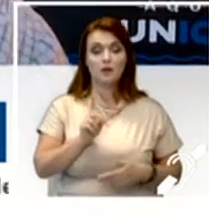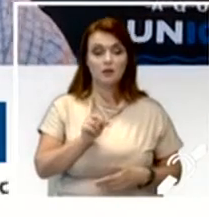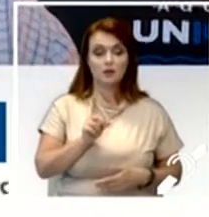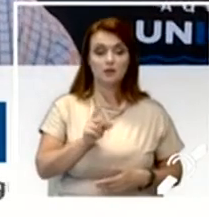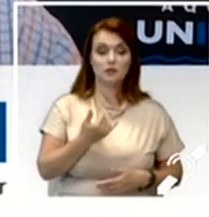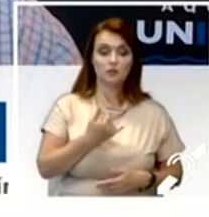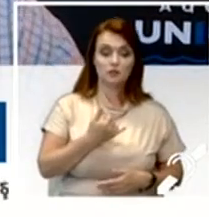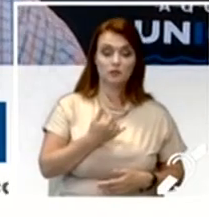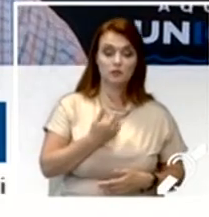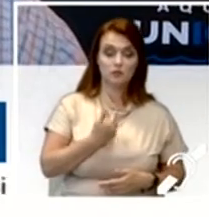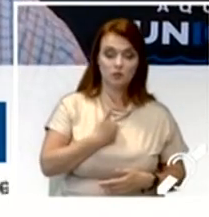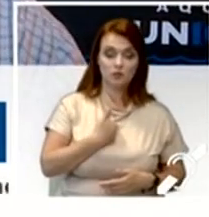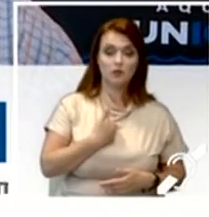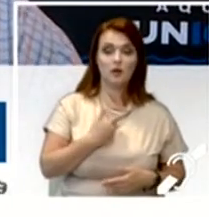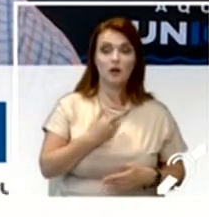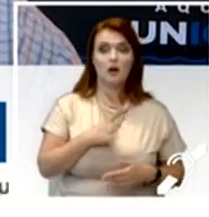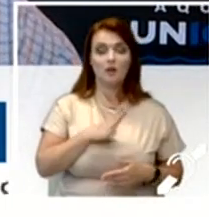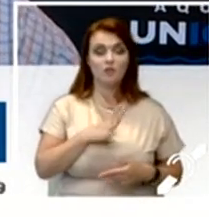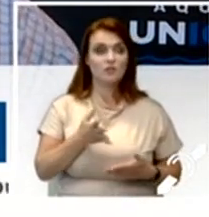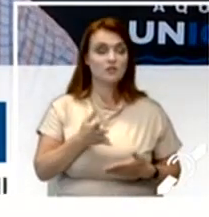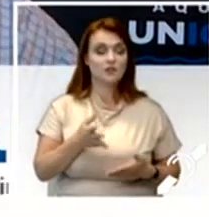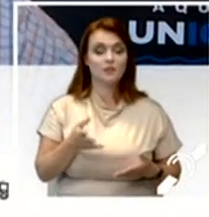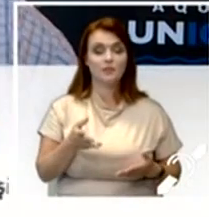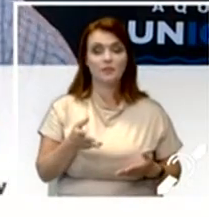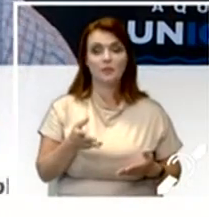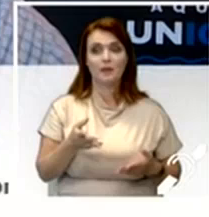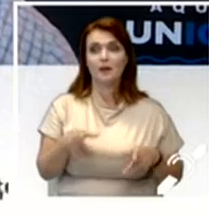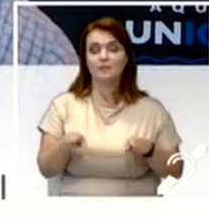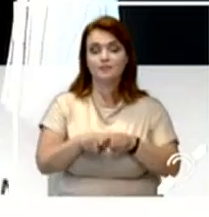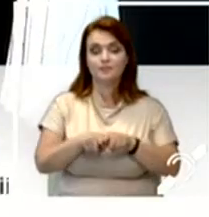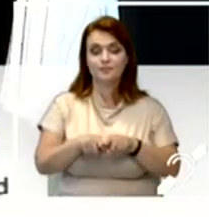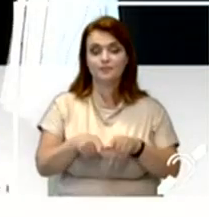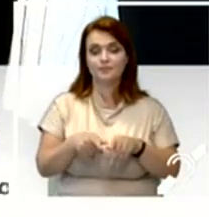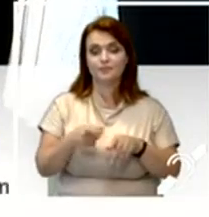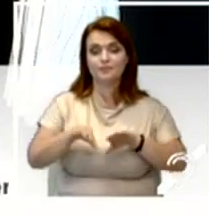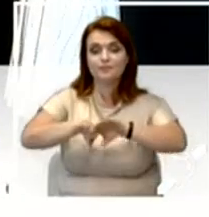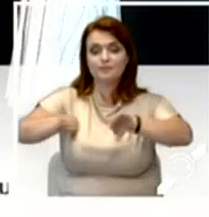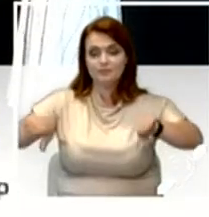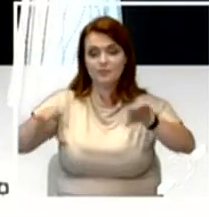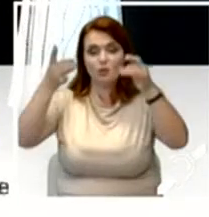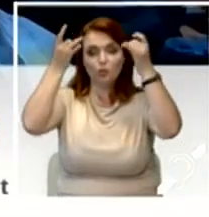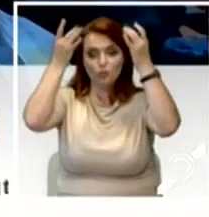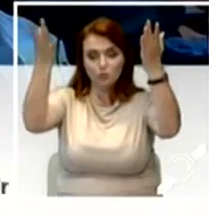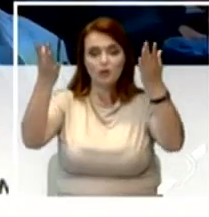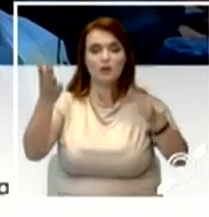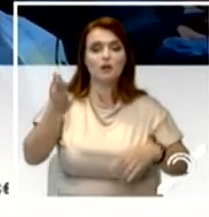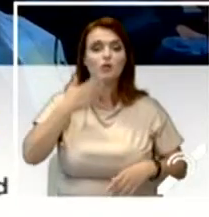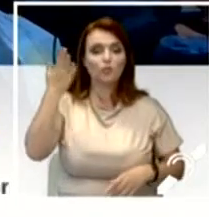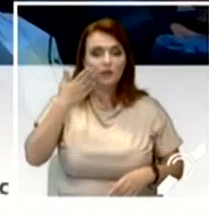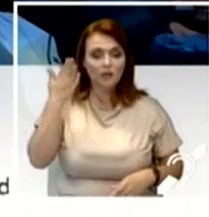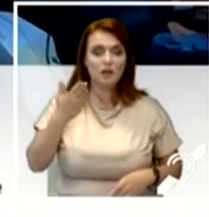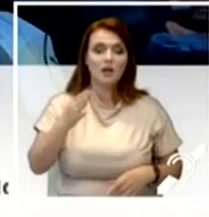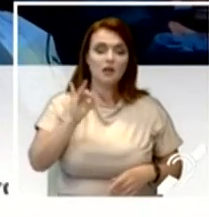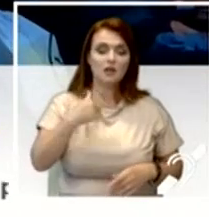am fost deznaționalizați și rusificați sau înstrăinați de cultura noastră. Al meu obiectiv a fost, al nostru cu